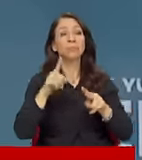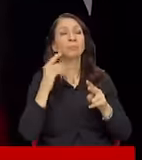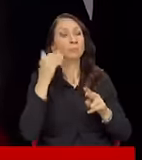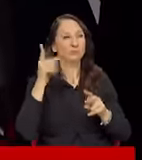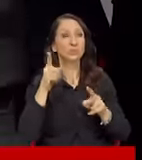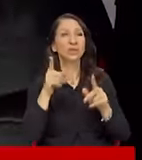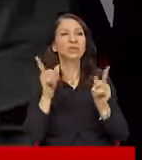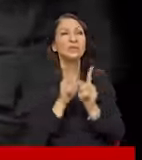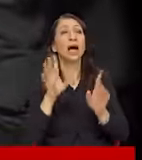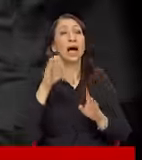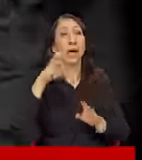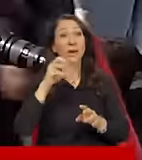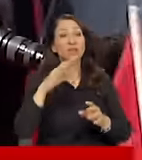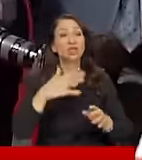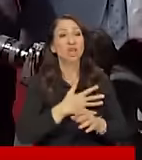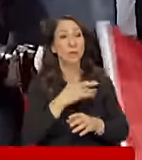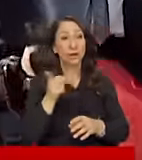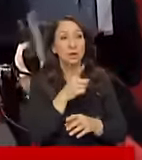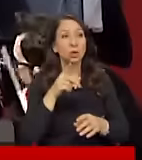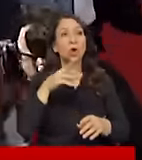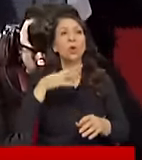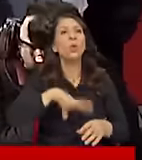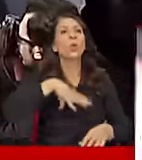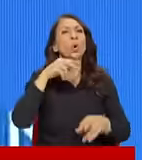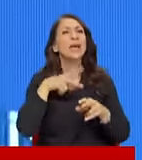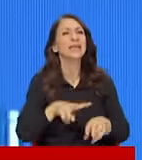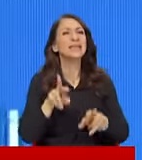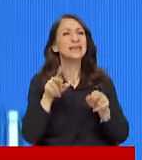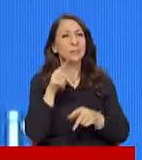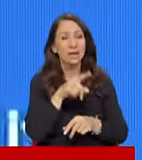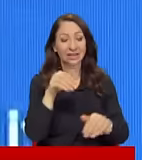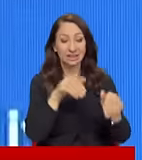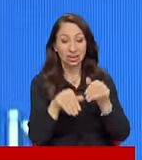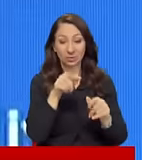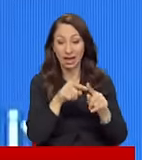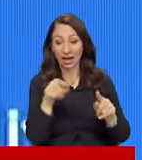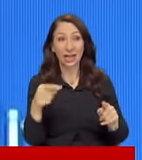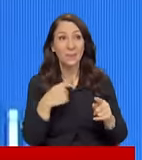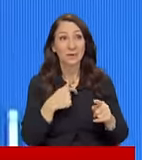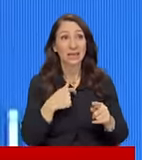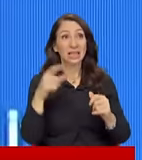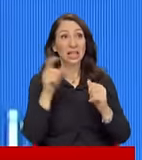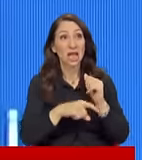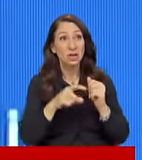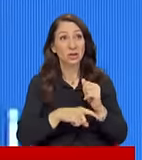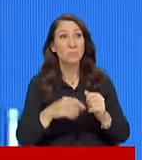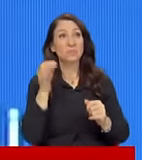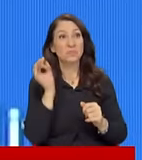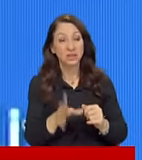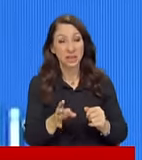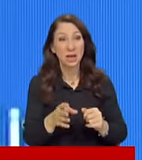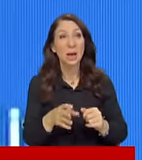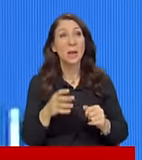da sınırlı değildi. AK Parti ve CHP'nin ruh ikizi olduğunu söyledi. Seçimlere kadar bizi terörist, çapulcu